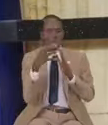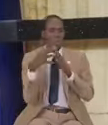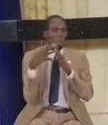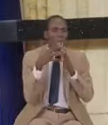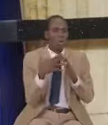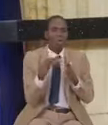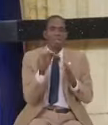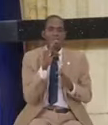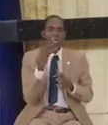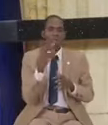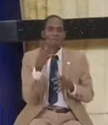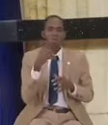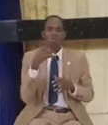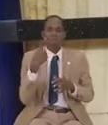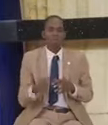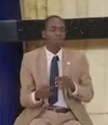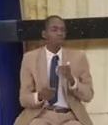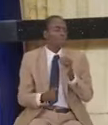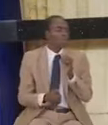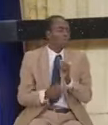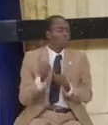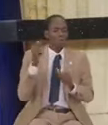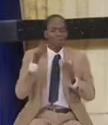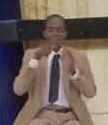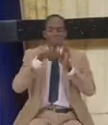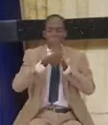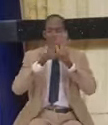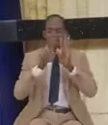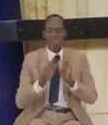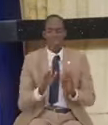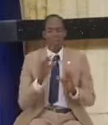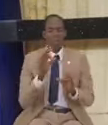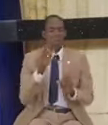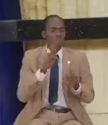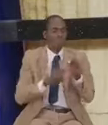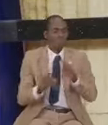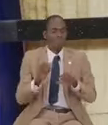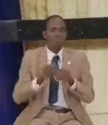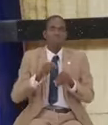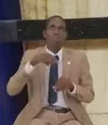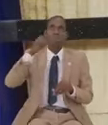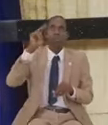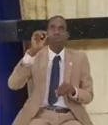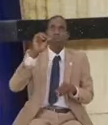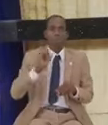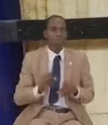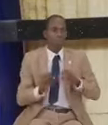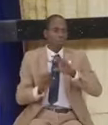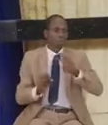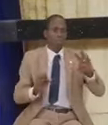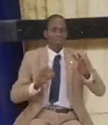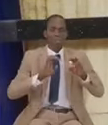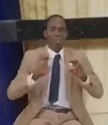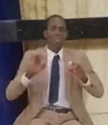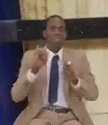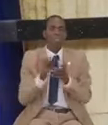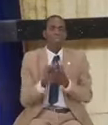et on a vu que ouais est un tueur terrible que soit l'Occident ou rien le nord